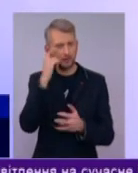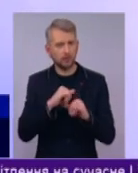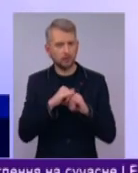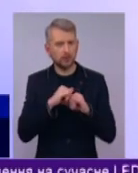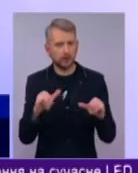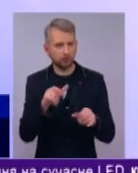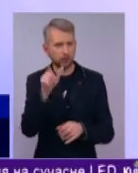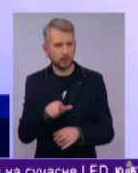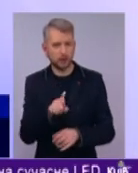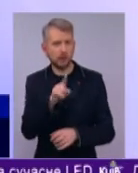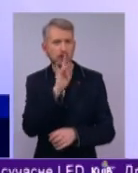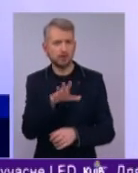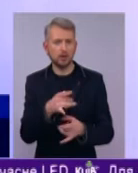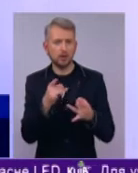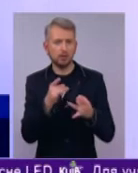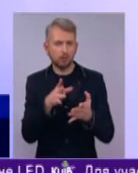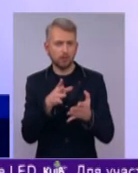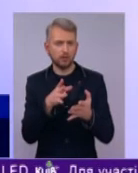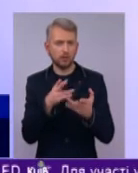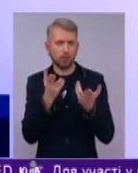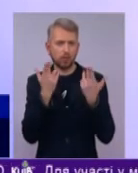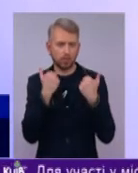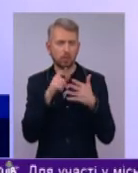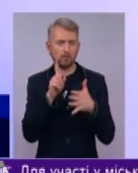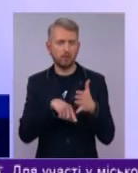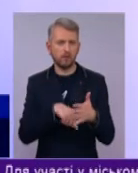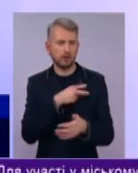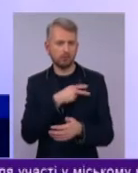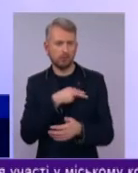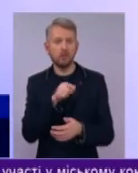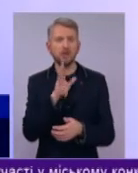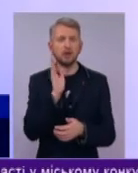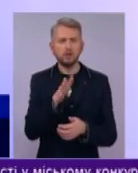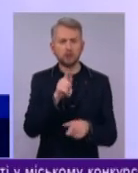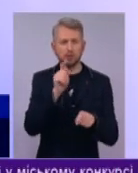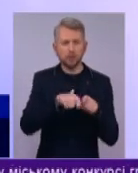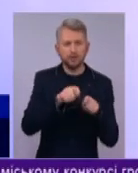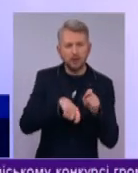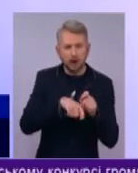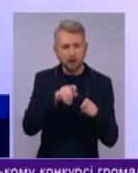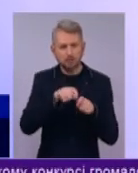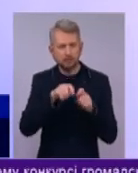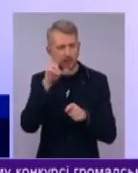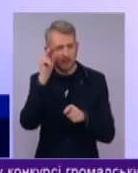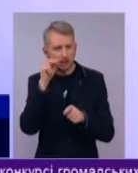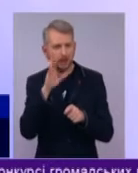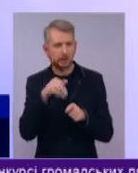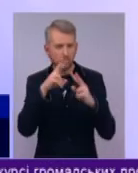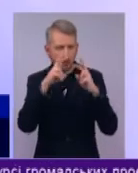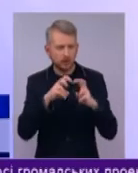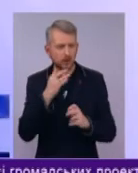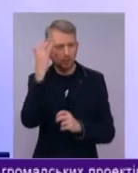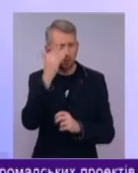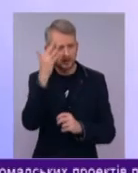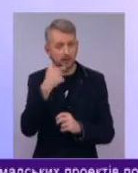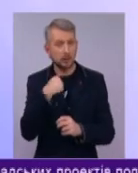людини, вона не буде просто довіряти словам. Вона буде перевіряти цифри, вона буде критично мислити. Тому